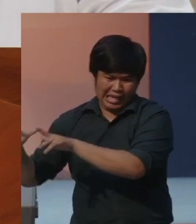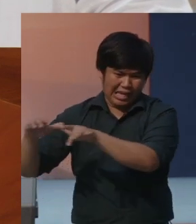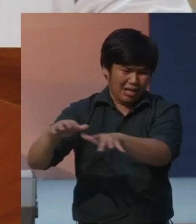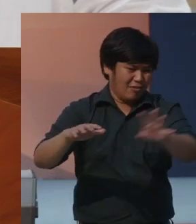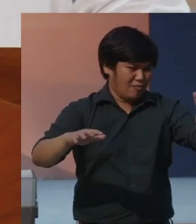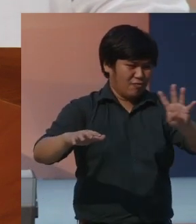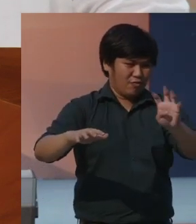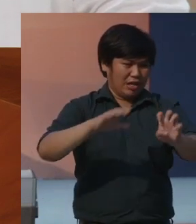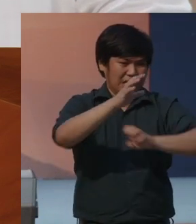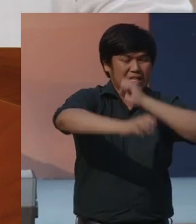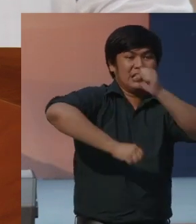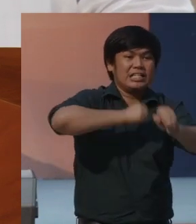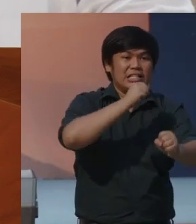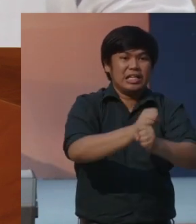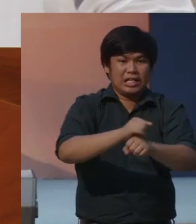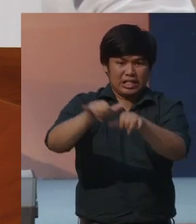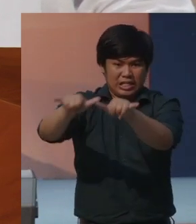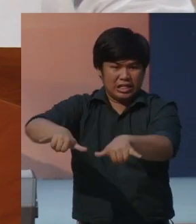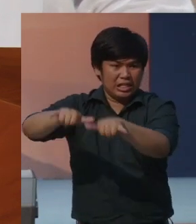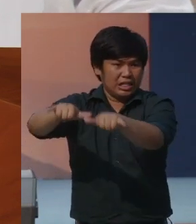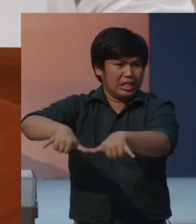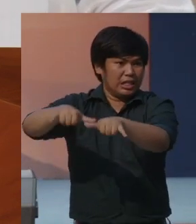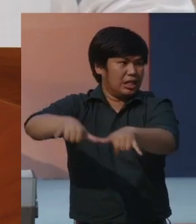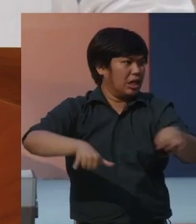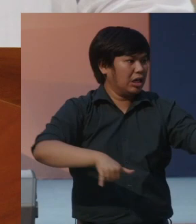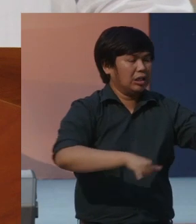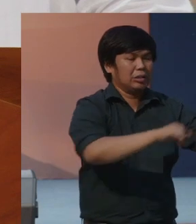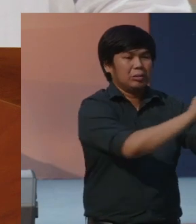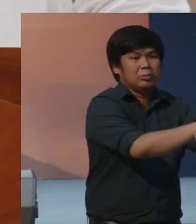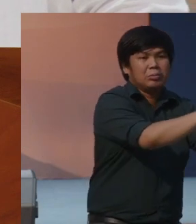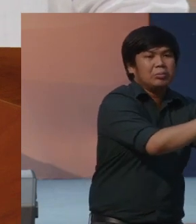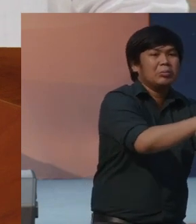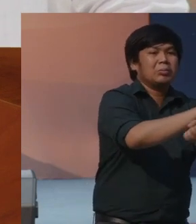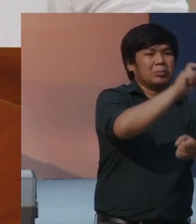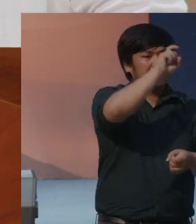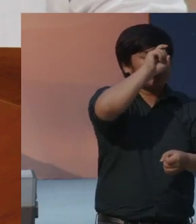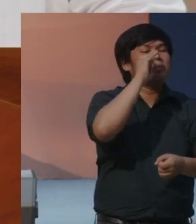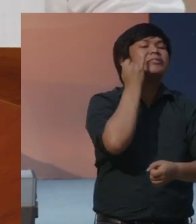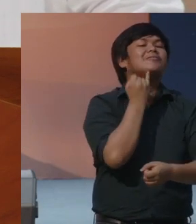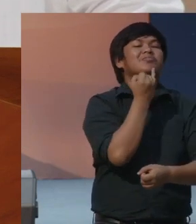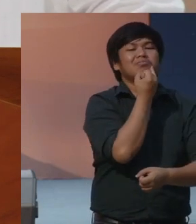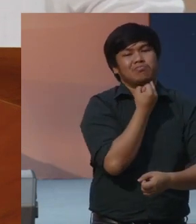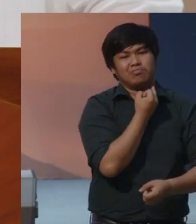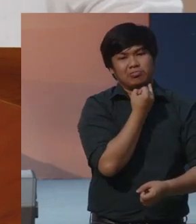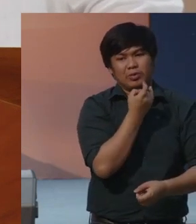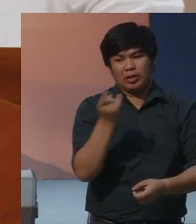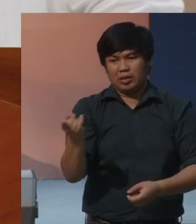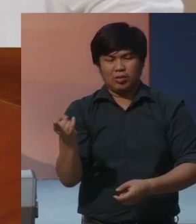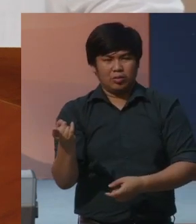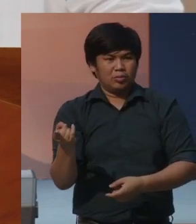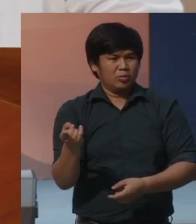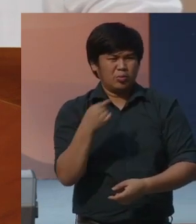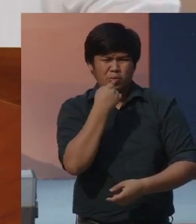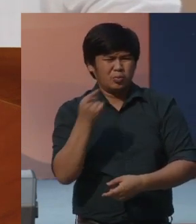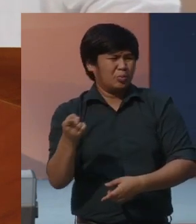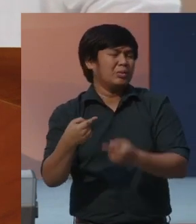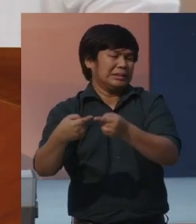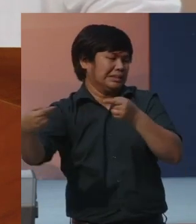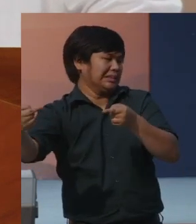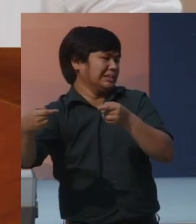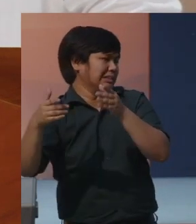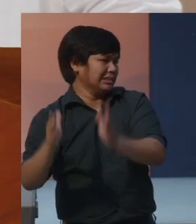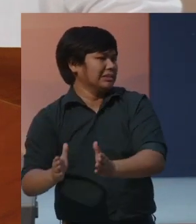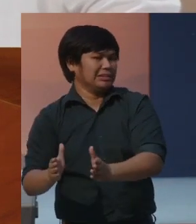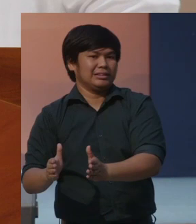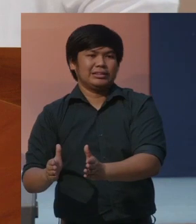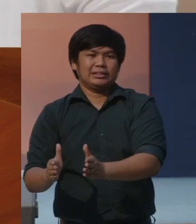Egypt, 400 years nandun yung mga Canaanites, at sa iba't ibang paraan nagpakilala ang Diyos sa kanila, ibinigay ang